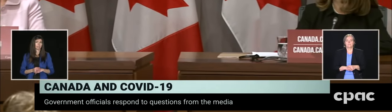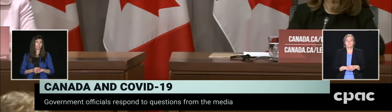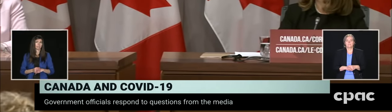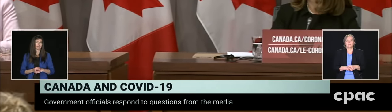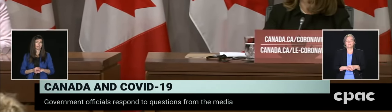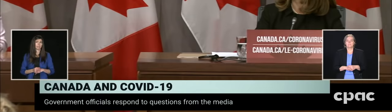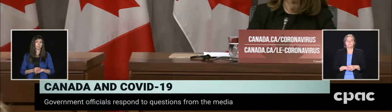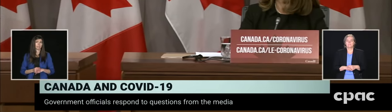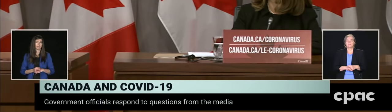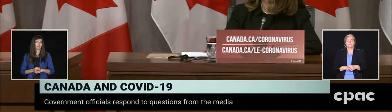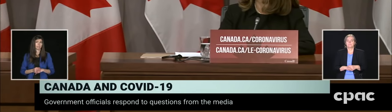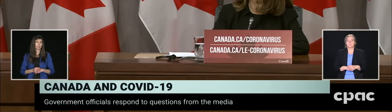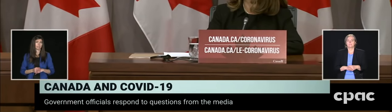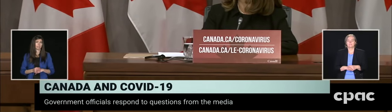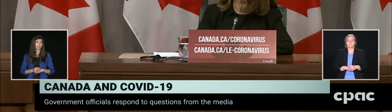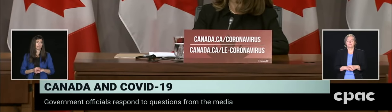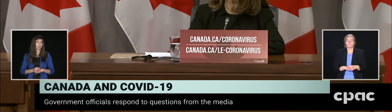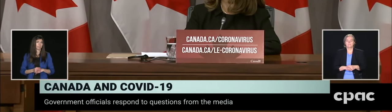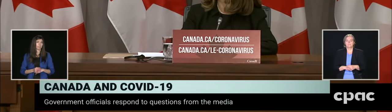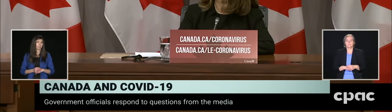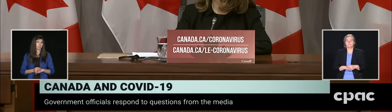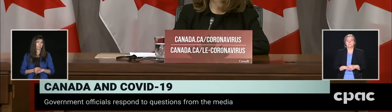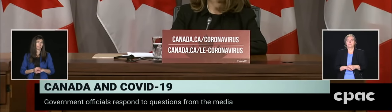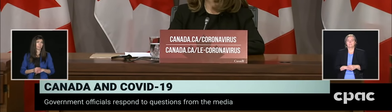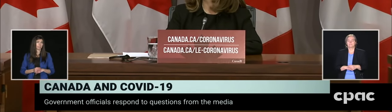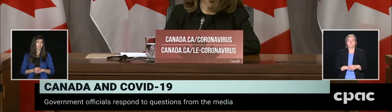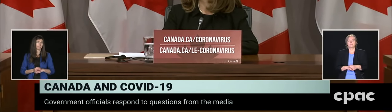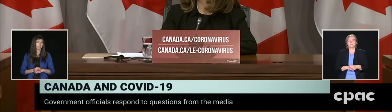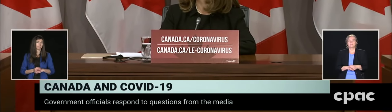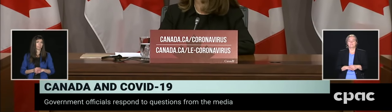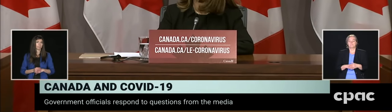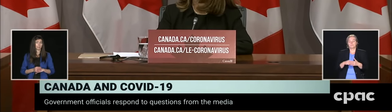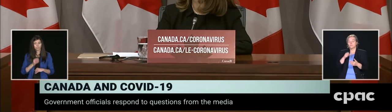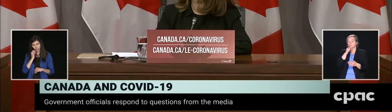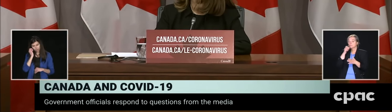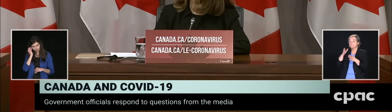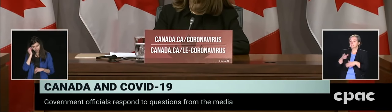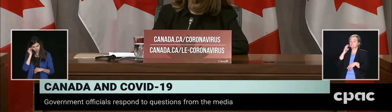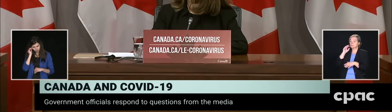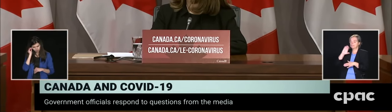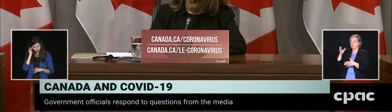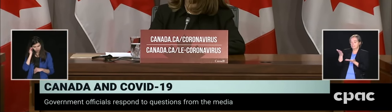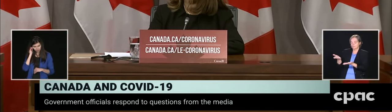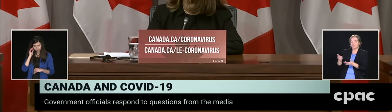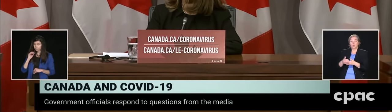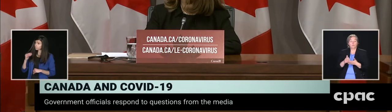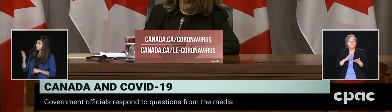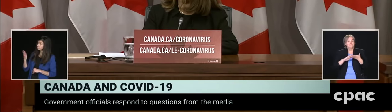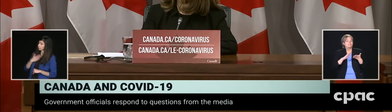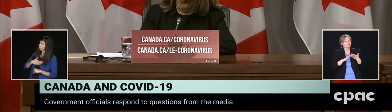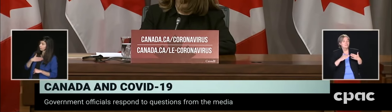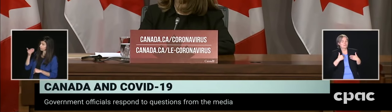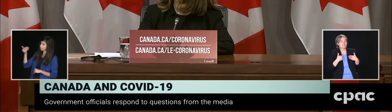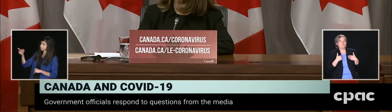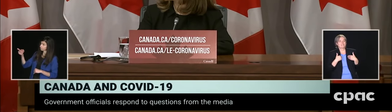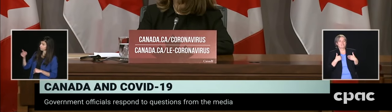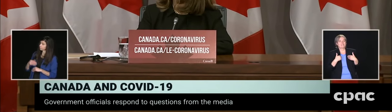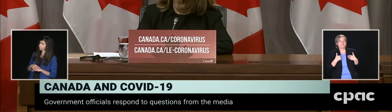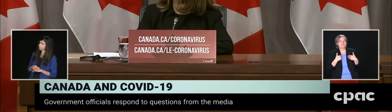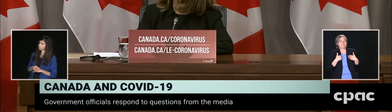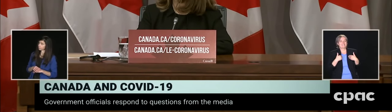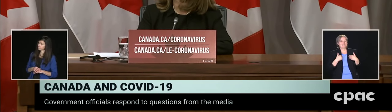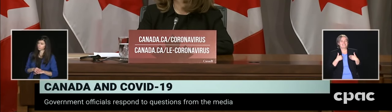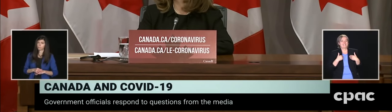Micheline Laflamme, Radio-Canada, la parole est à vous. Je m'excuse, je croyais avoir avoir touché mon bouton, ça n'a